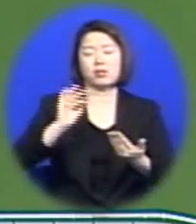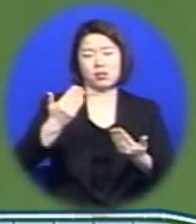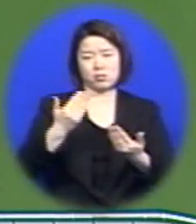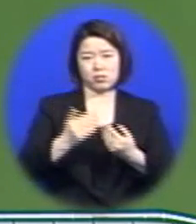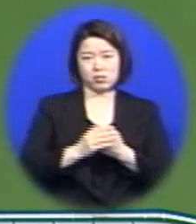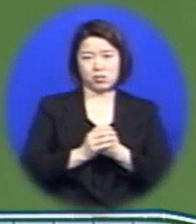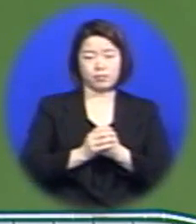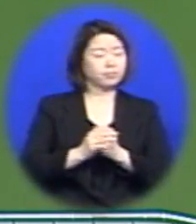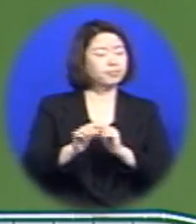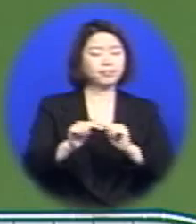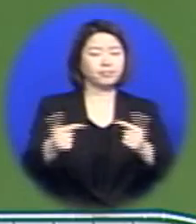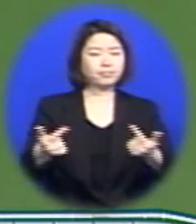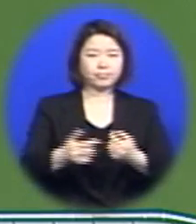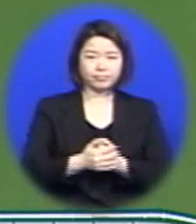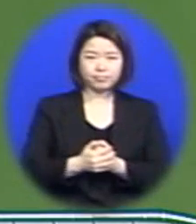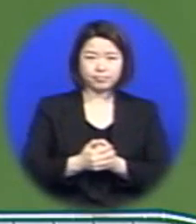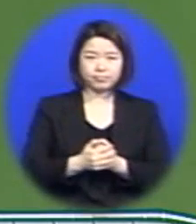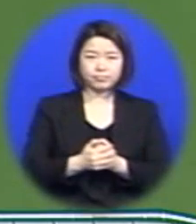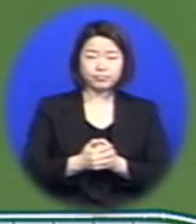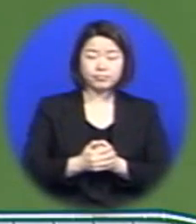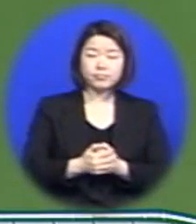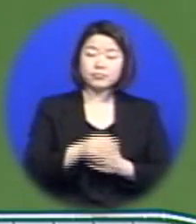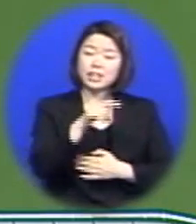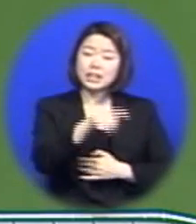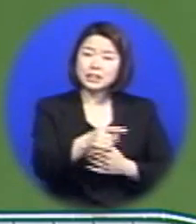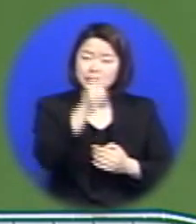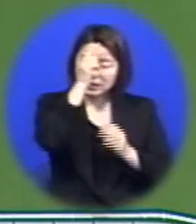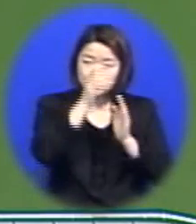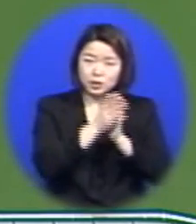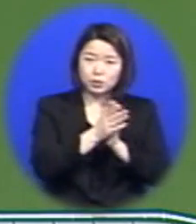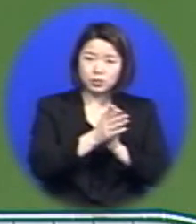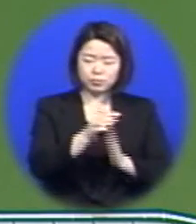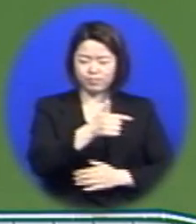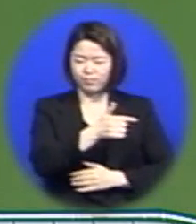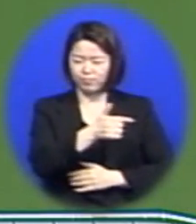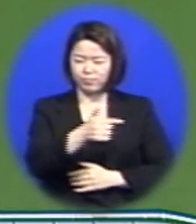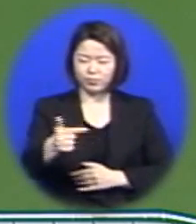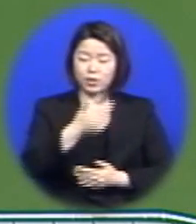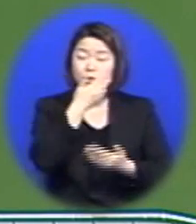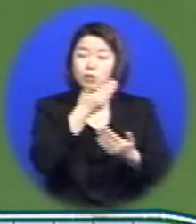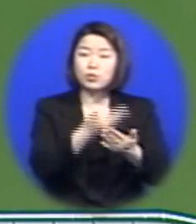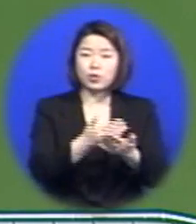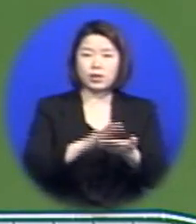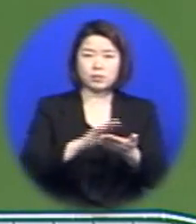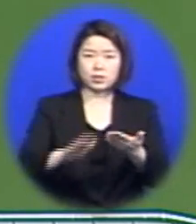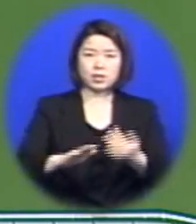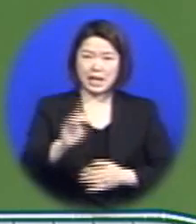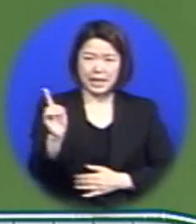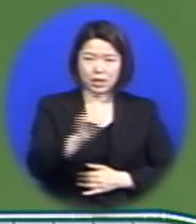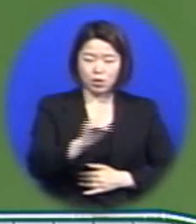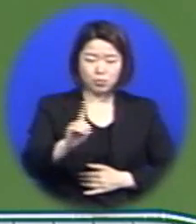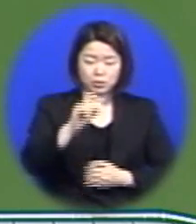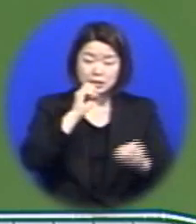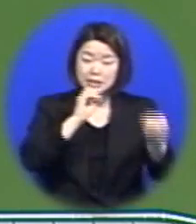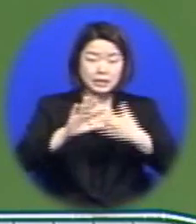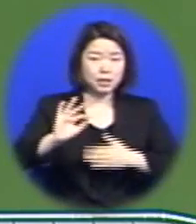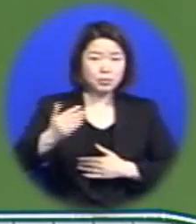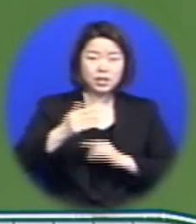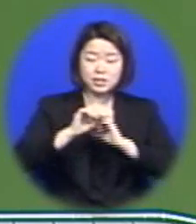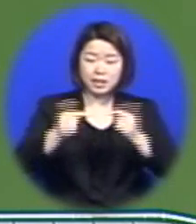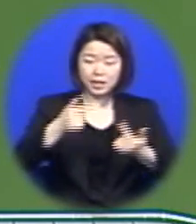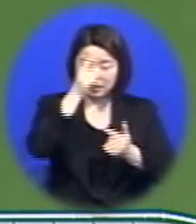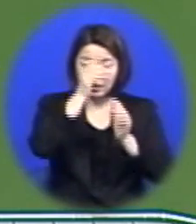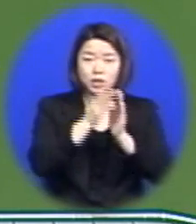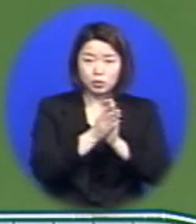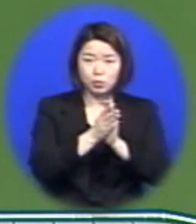그렇지 않습니다 여러분이 기도는 대단히 중요해요 도무지 응답되지 않는 기도 죽을 때까지도